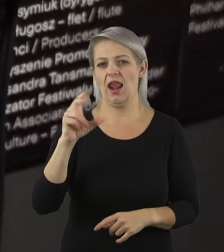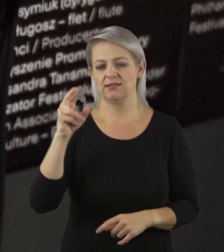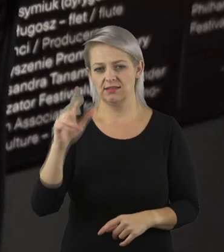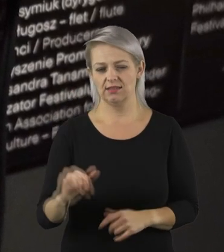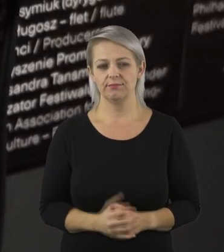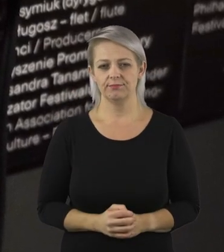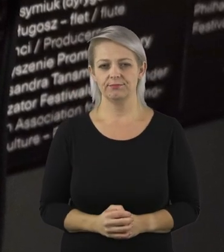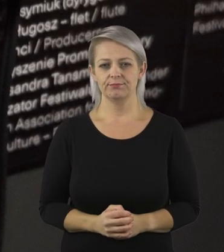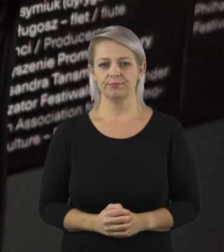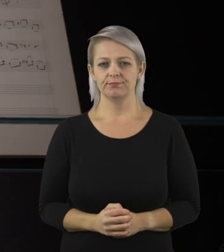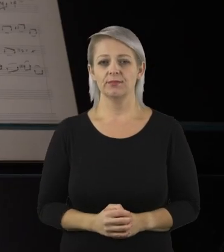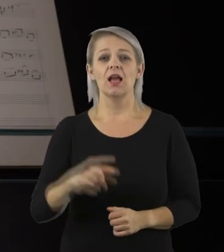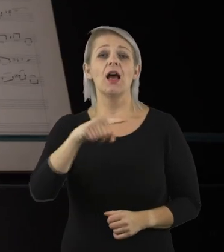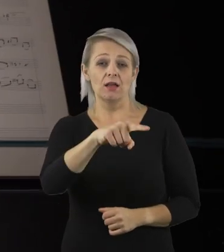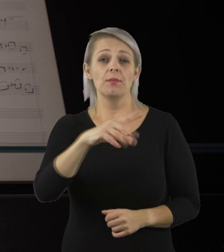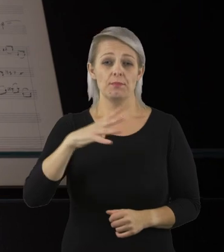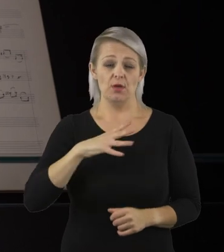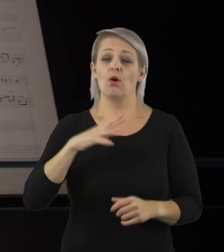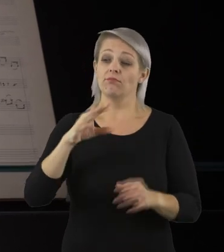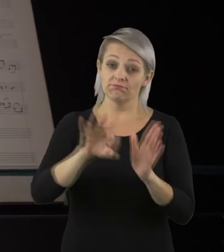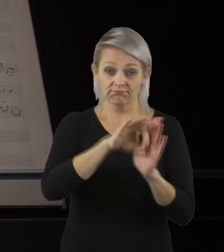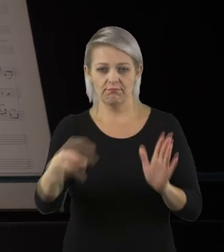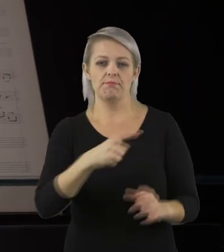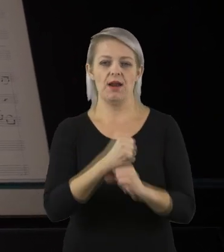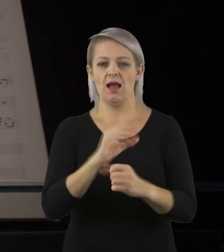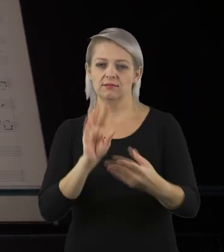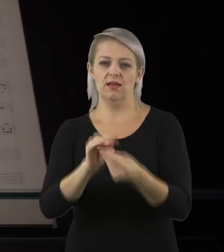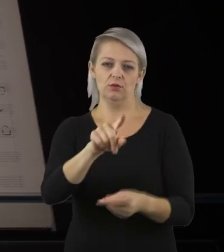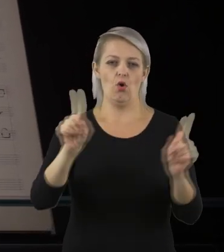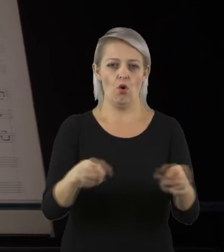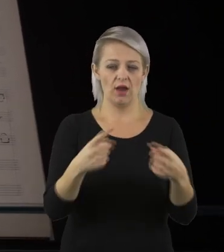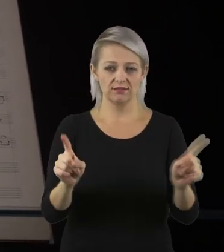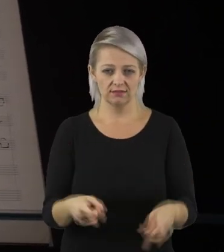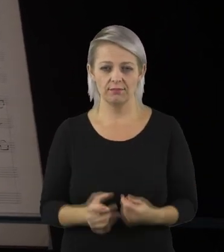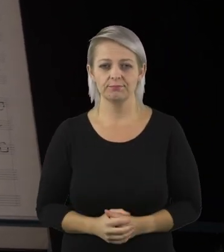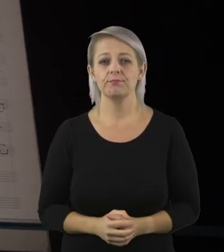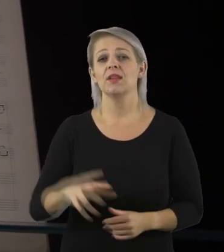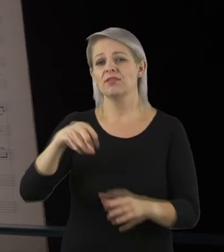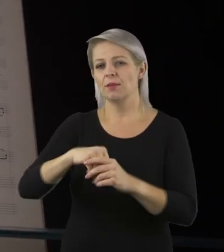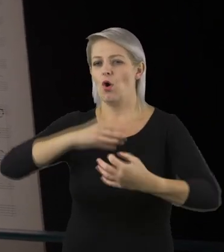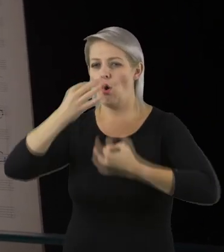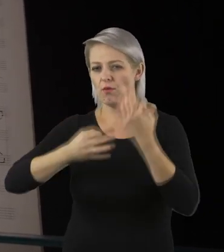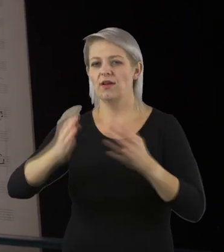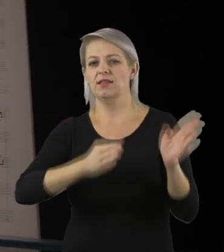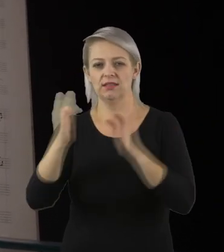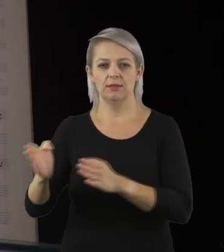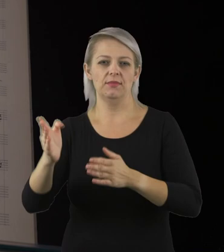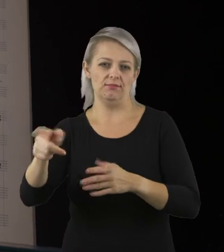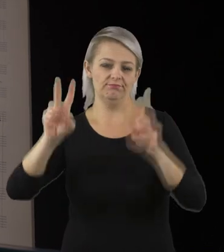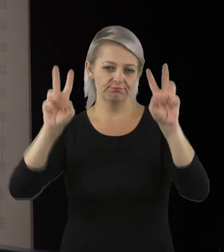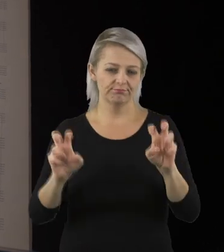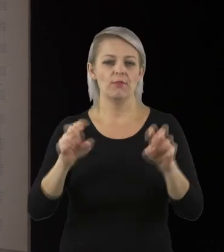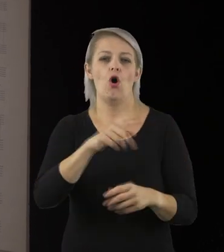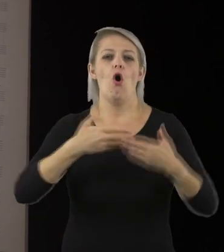kompozycji Pawła Kleckiego, który odtąd będzie poświęcać się pracy z orkiestrą, o czym opowiada część